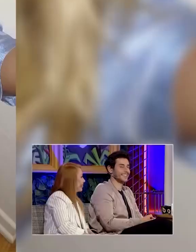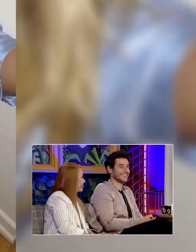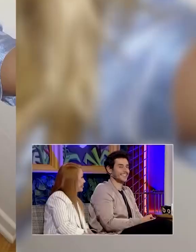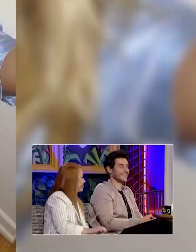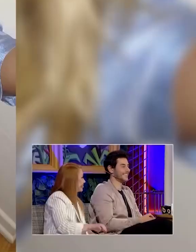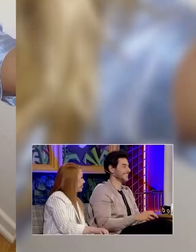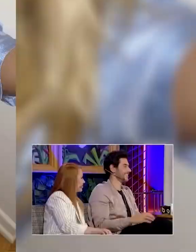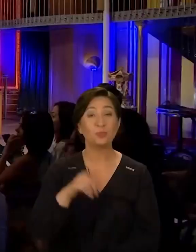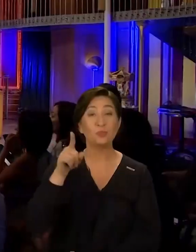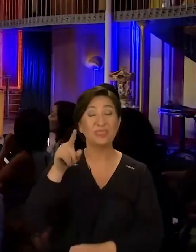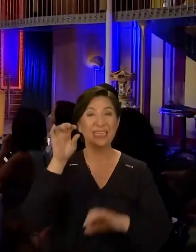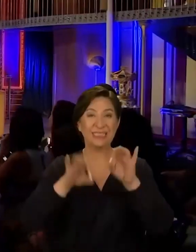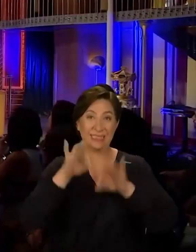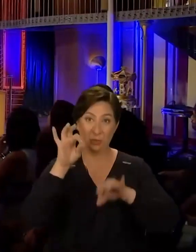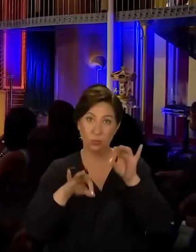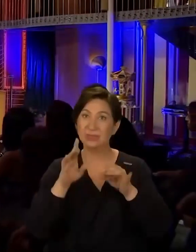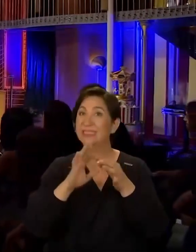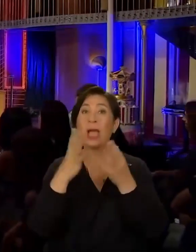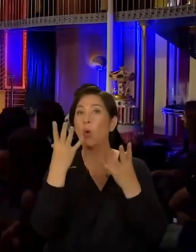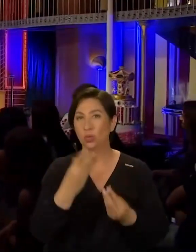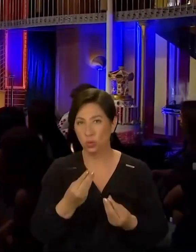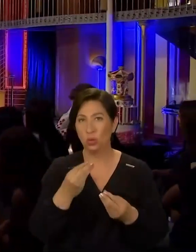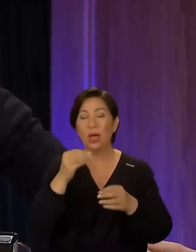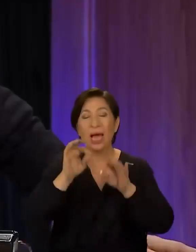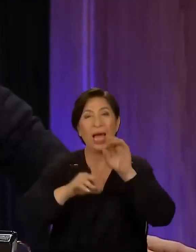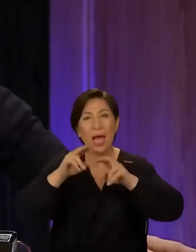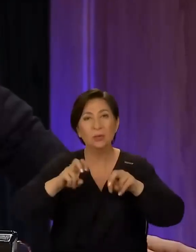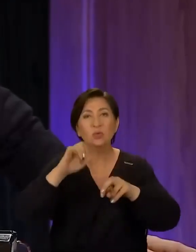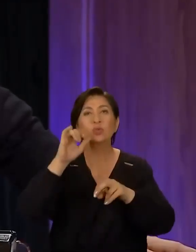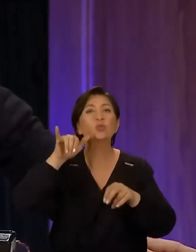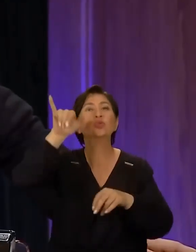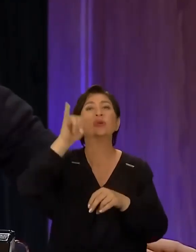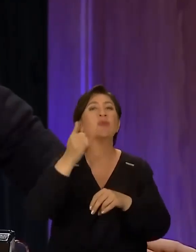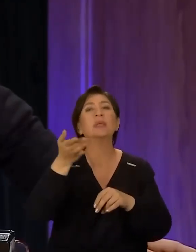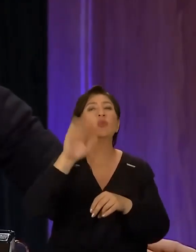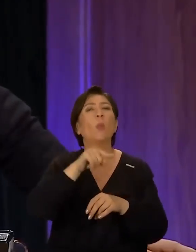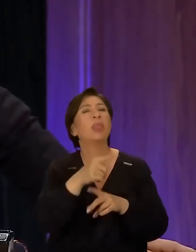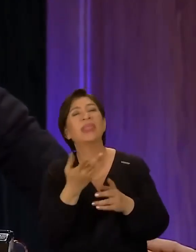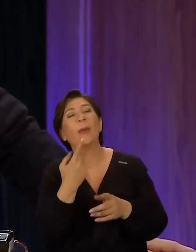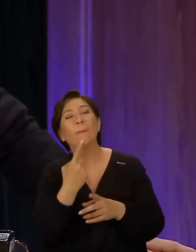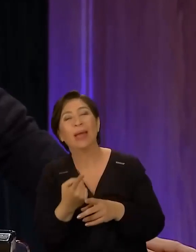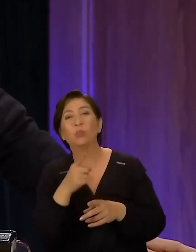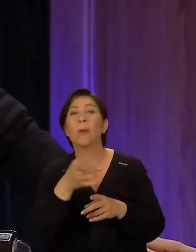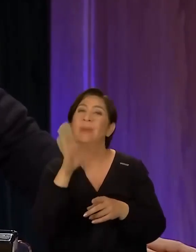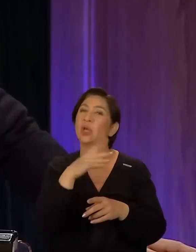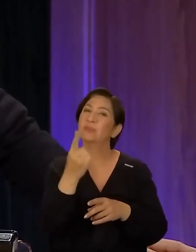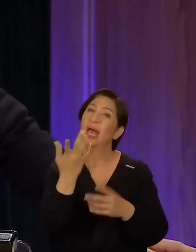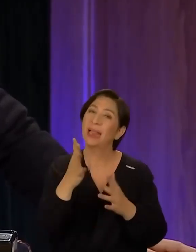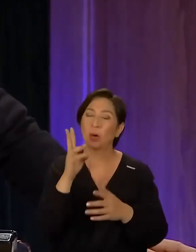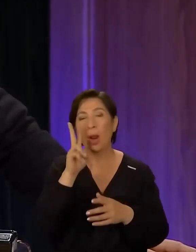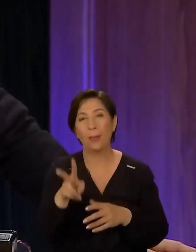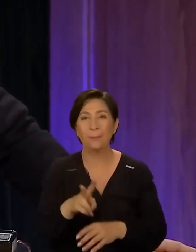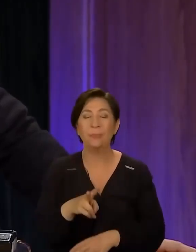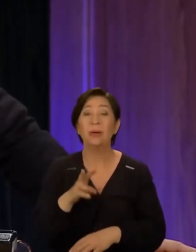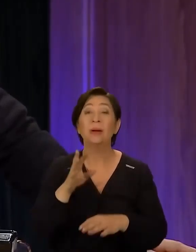Çok güzel. Dur. Bence. Bunu incelettiriyoruz ne olduğunu. Nedir? Yani uçak tuvaletinden sonra bu nedir? Bu da başka bir şey herhalde,